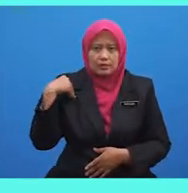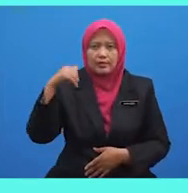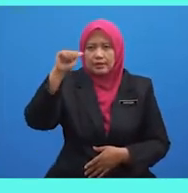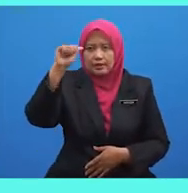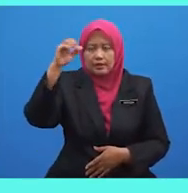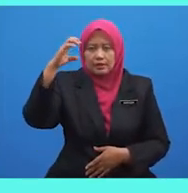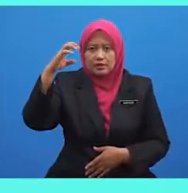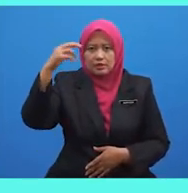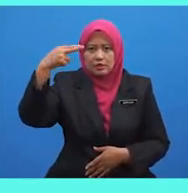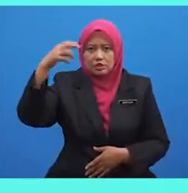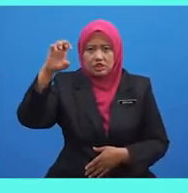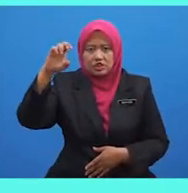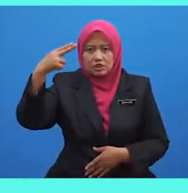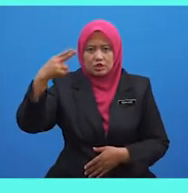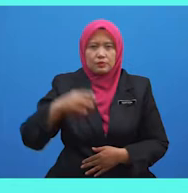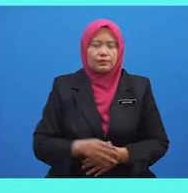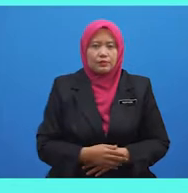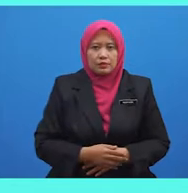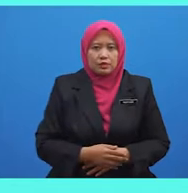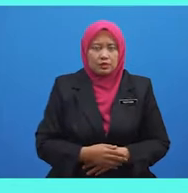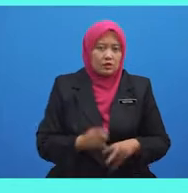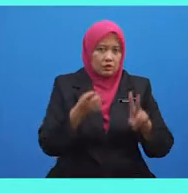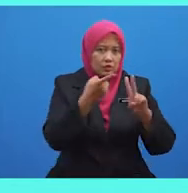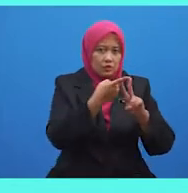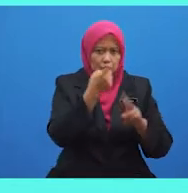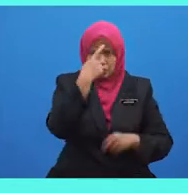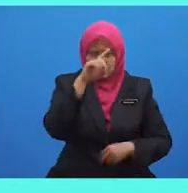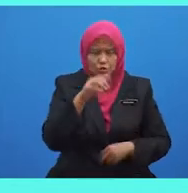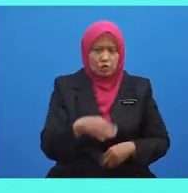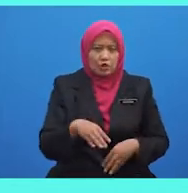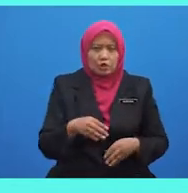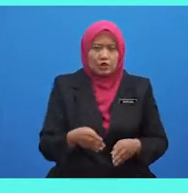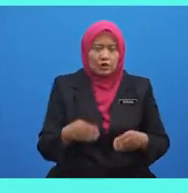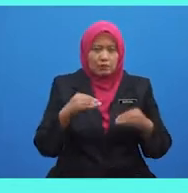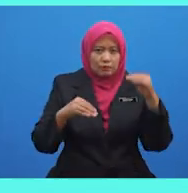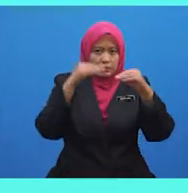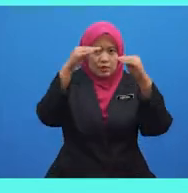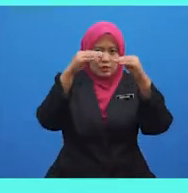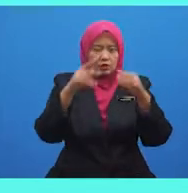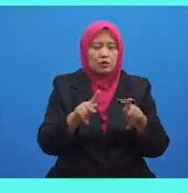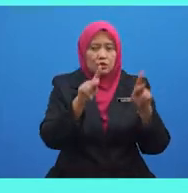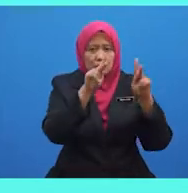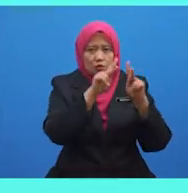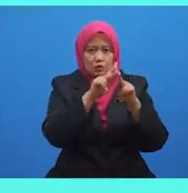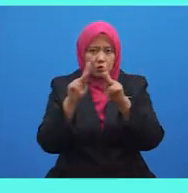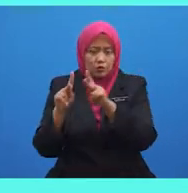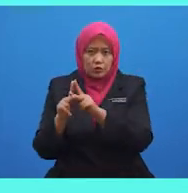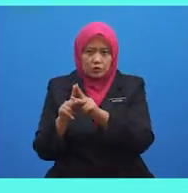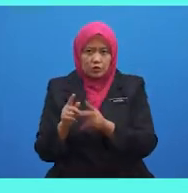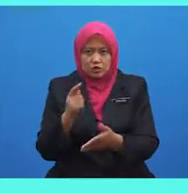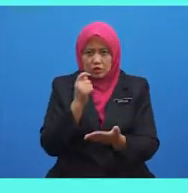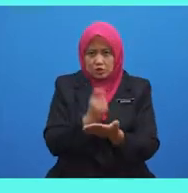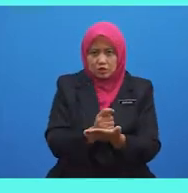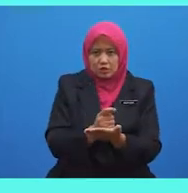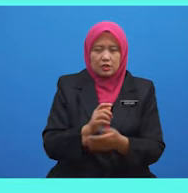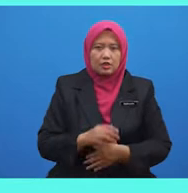ialah membina kota pertahanan yang lebih baik dan kuat. Kota pertahanan yang dibina sering berubah